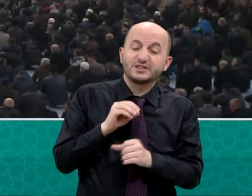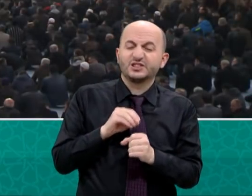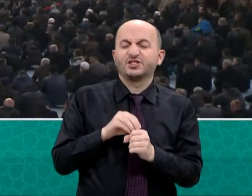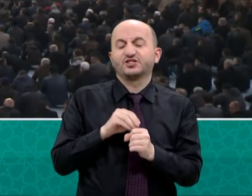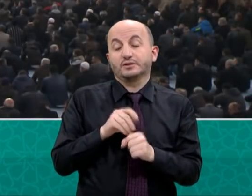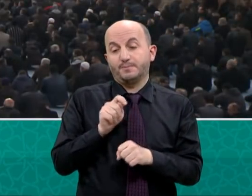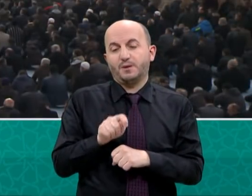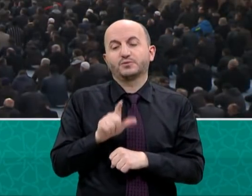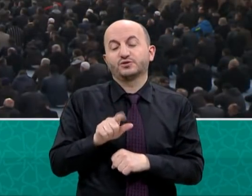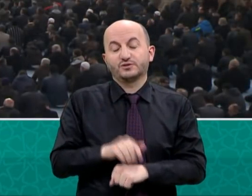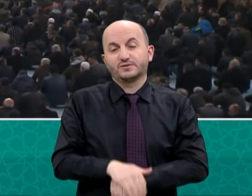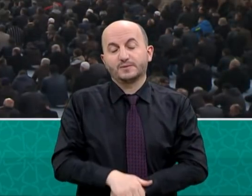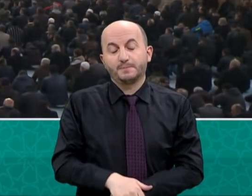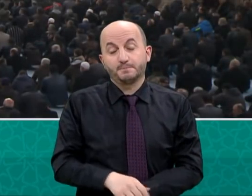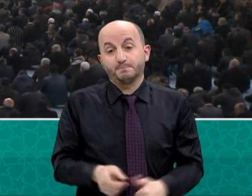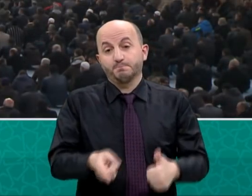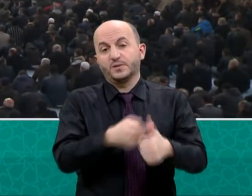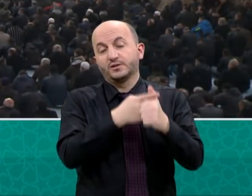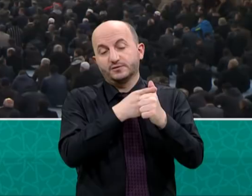yapmamız gerekenler. 1.